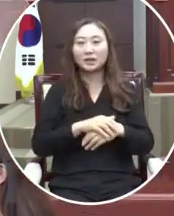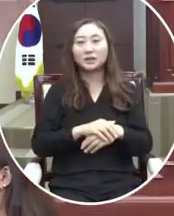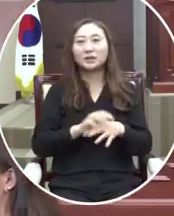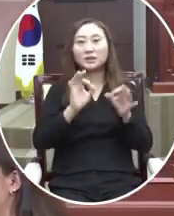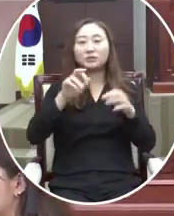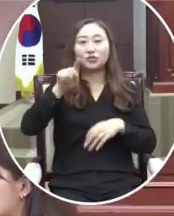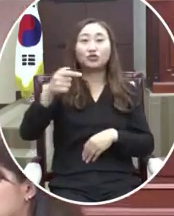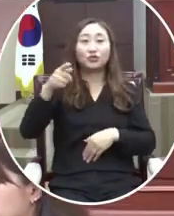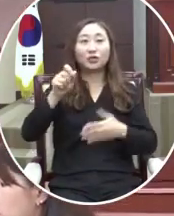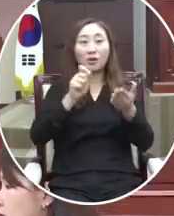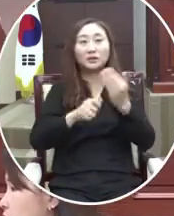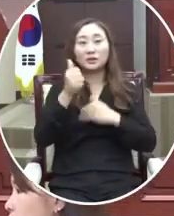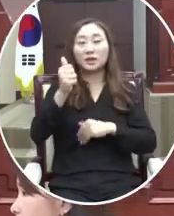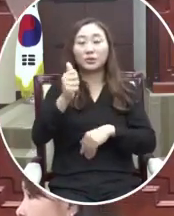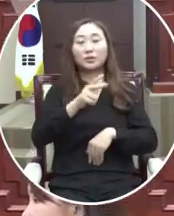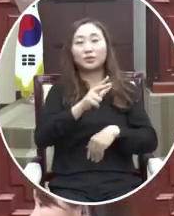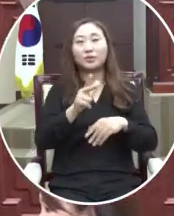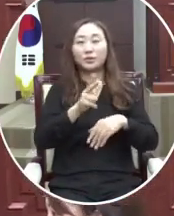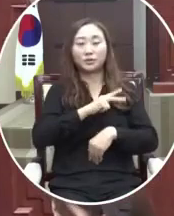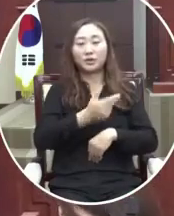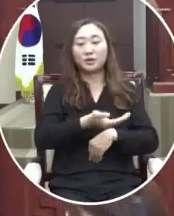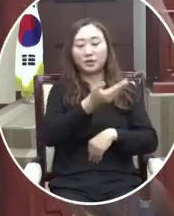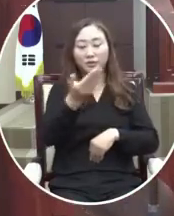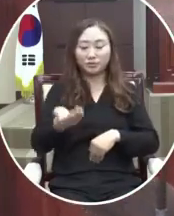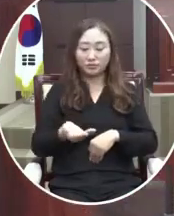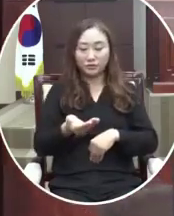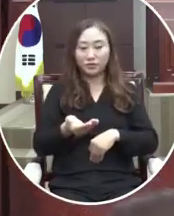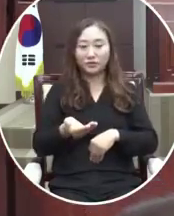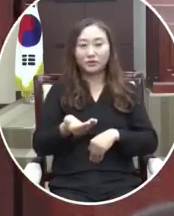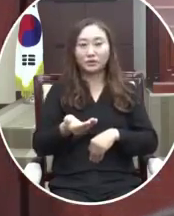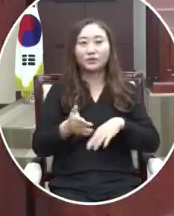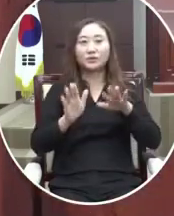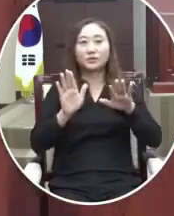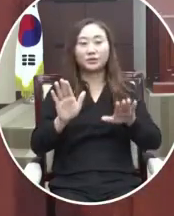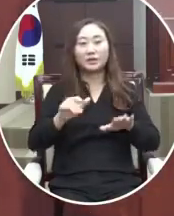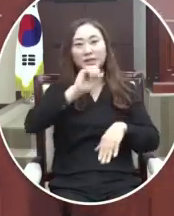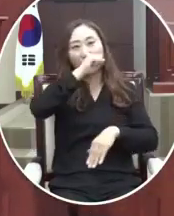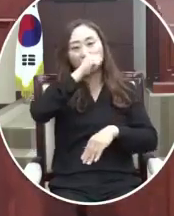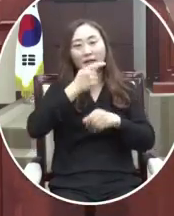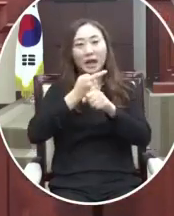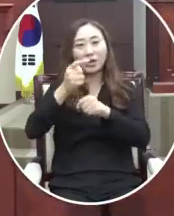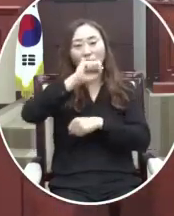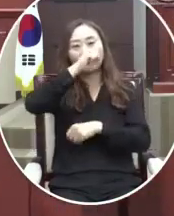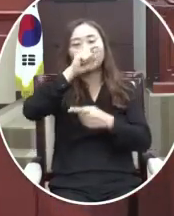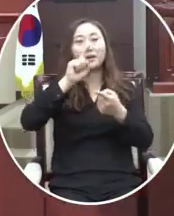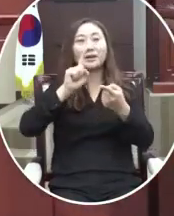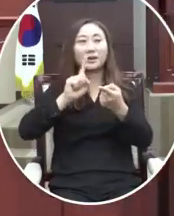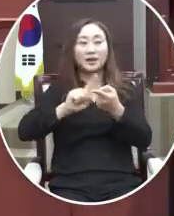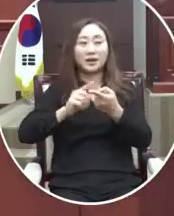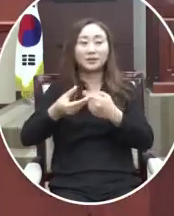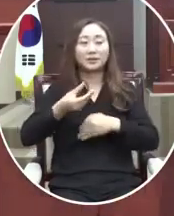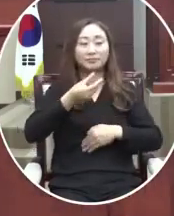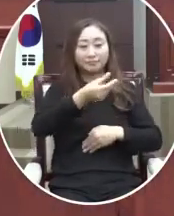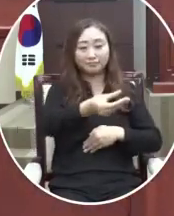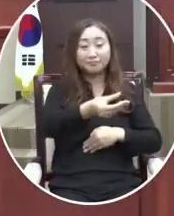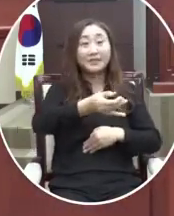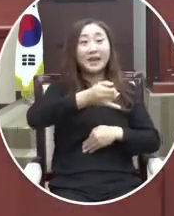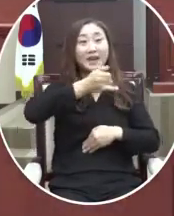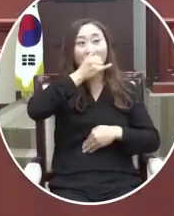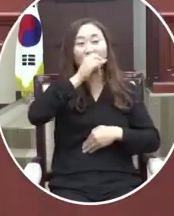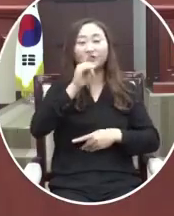여러분 2024년도 노원구 예산을 구에 제출하며 구정 운영 방향을 말씀드리게